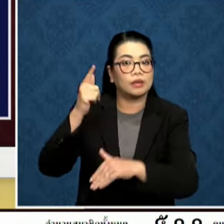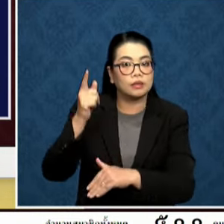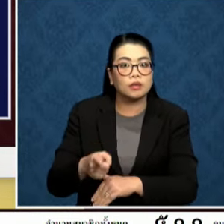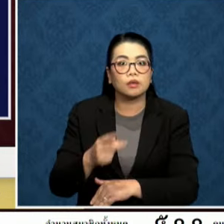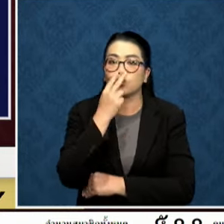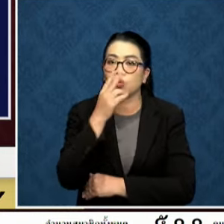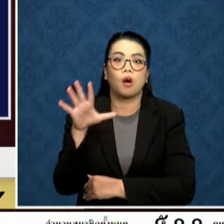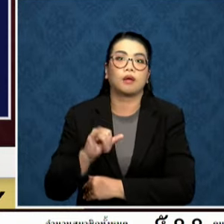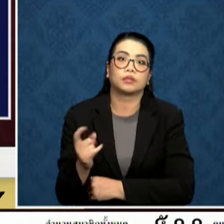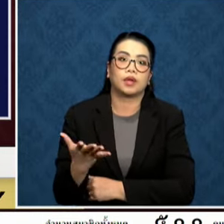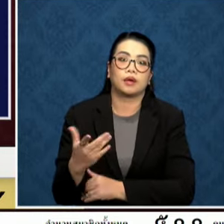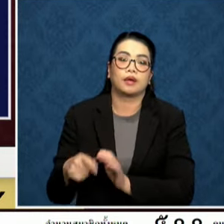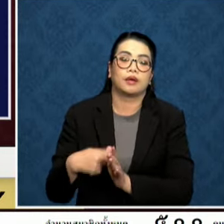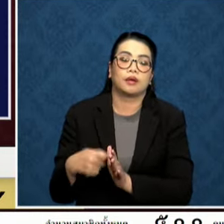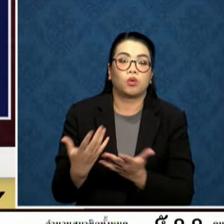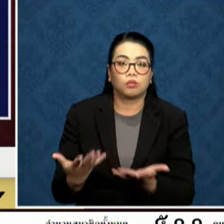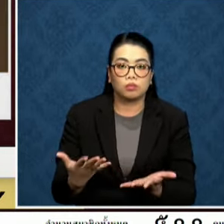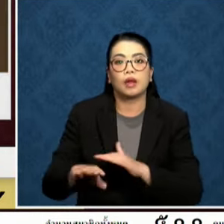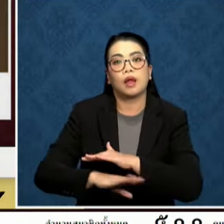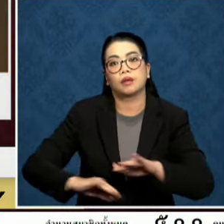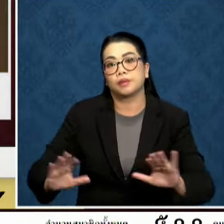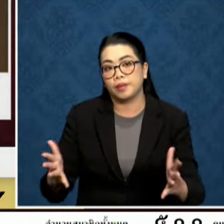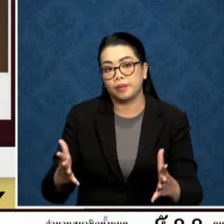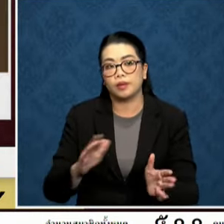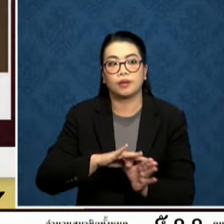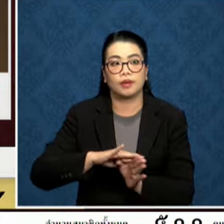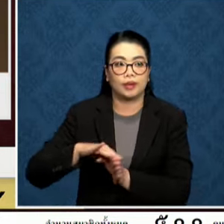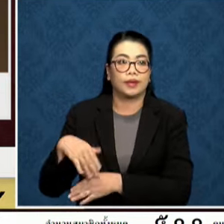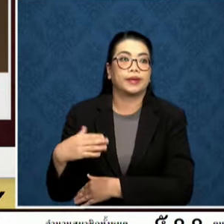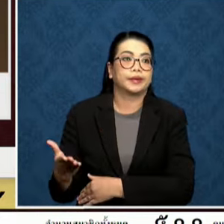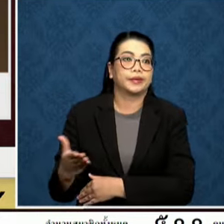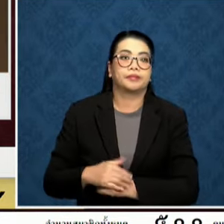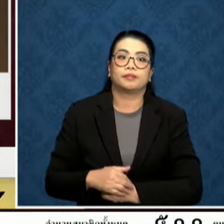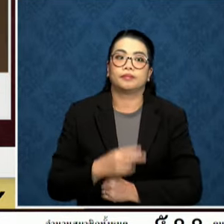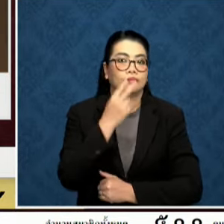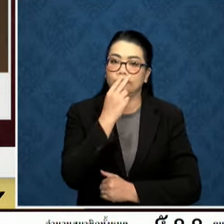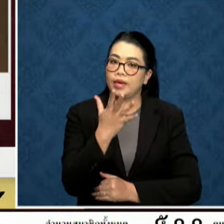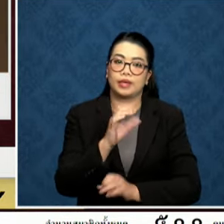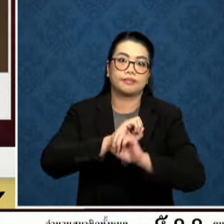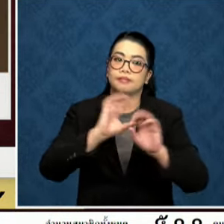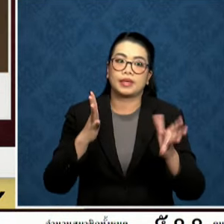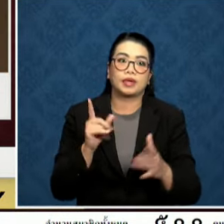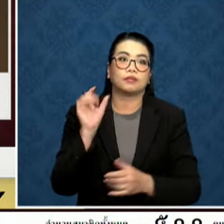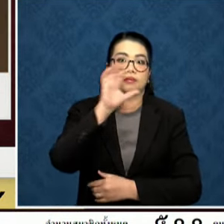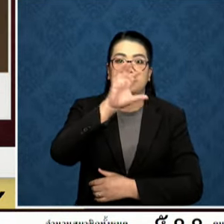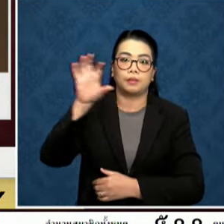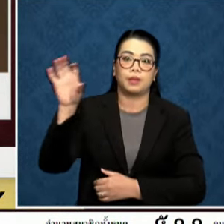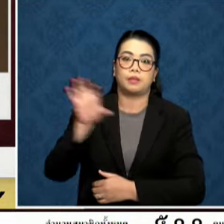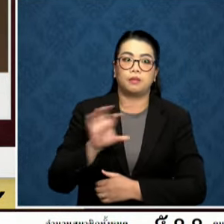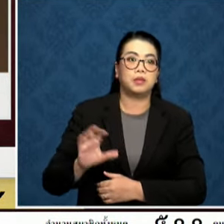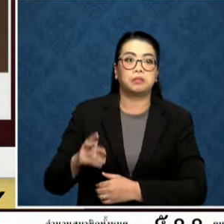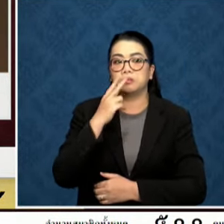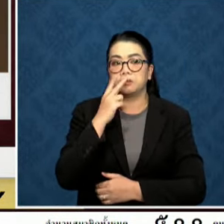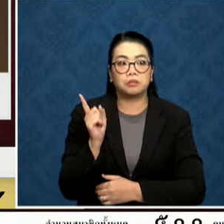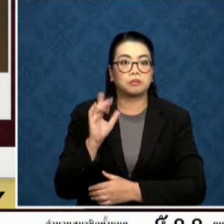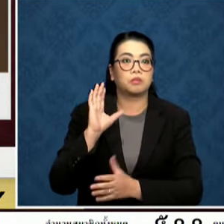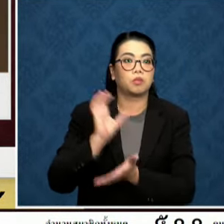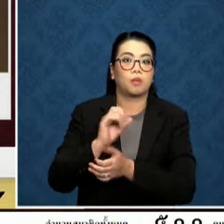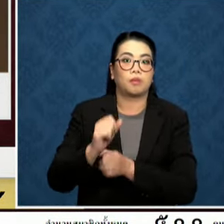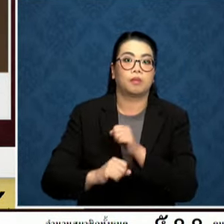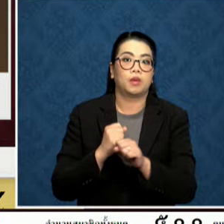คะที่เลวร้ายที่สุดค่ะ 8วิสัยทัศน์อ Thailandค่ะไม่ปรากฏเป็นรูปธรรมใดๆในงบ 68ค่ะแน่นอนค่ะมี